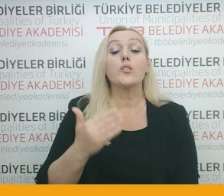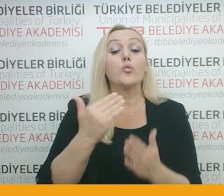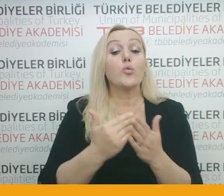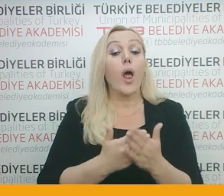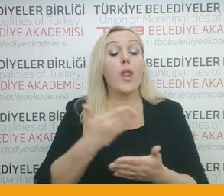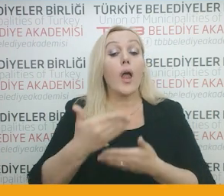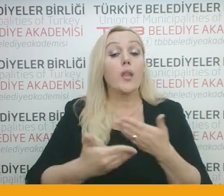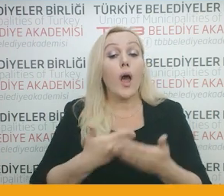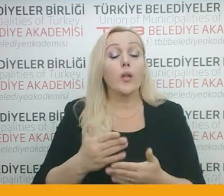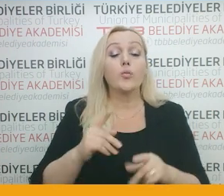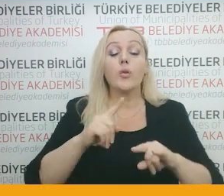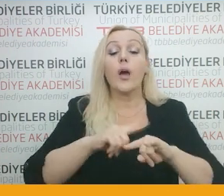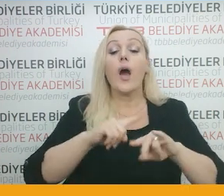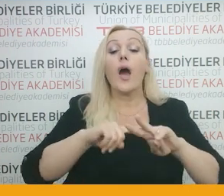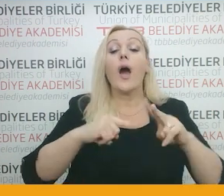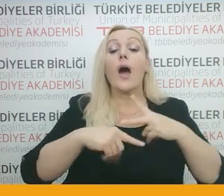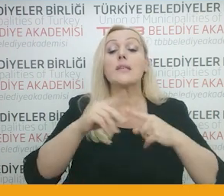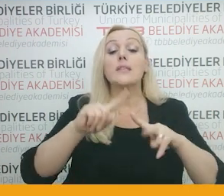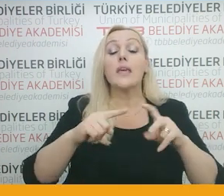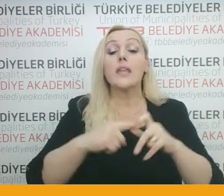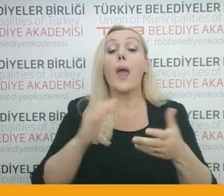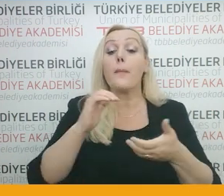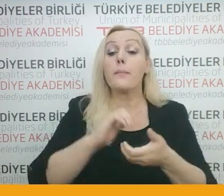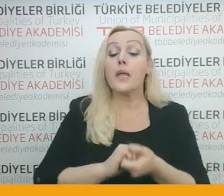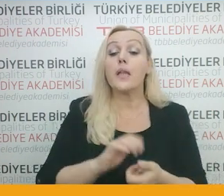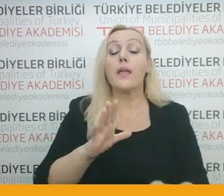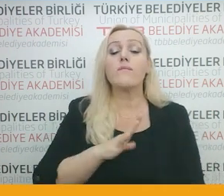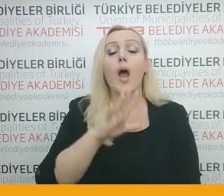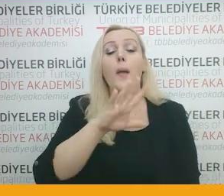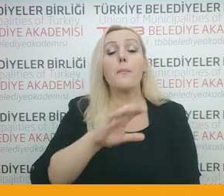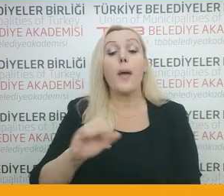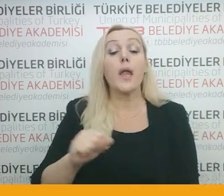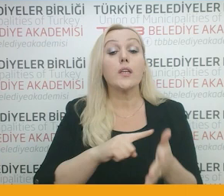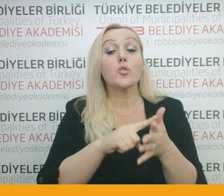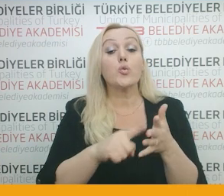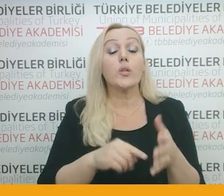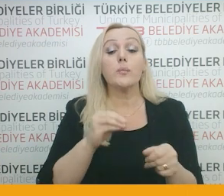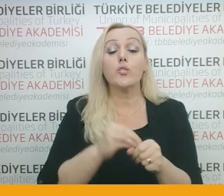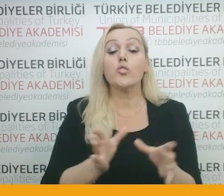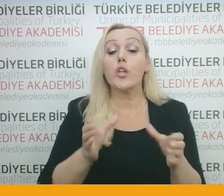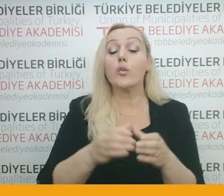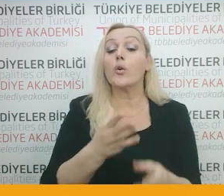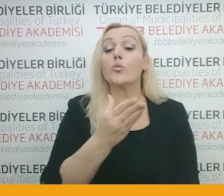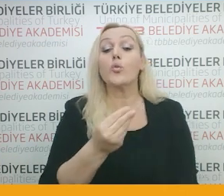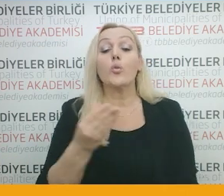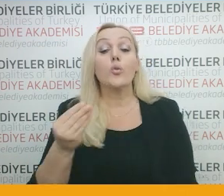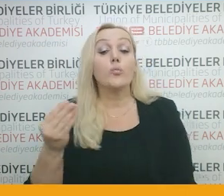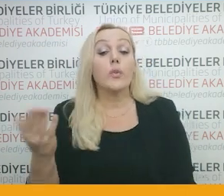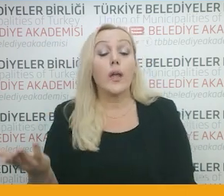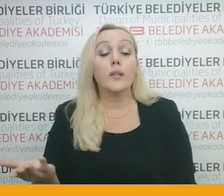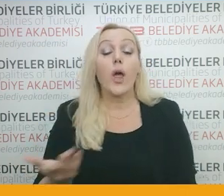bölümde. Hazine birliği kavramı var mesela. Merkezi yönetim kapsamındaki tüm idarelerin ödemelerinin,